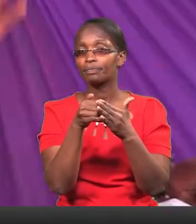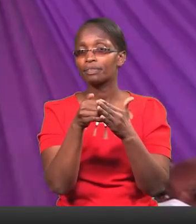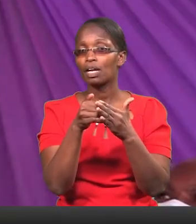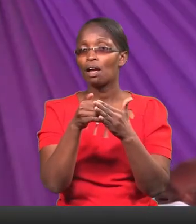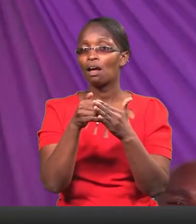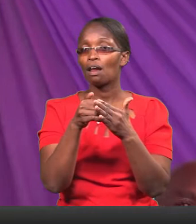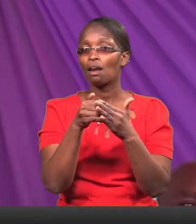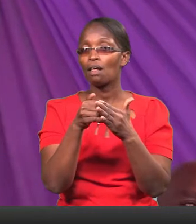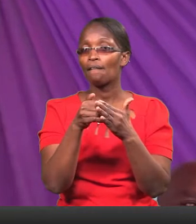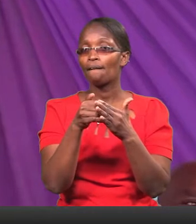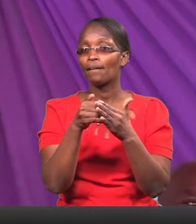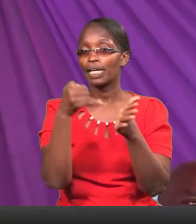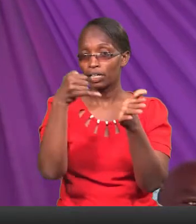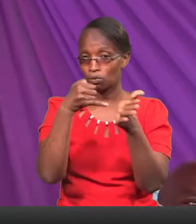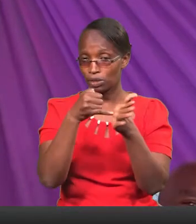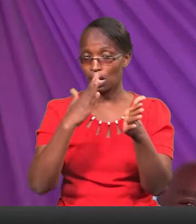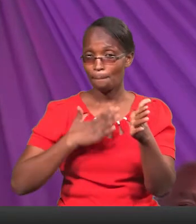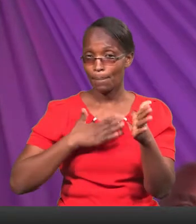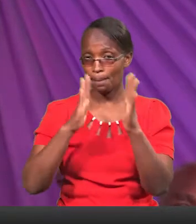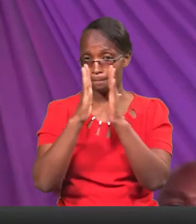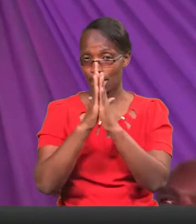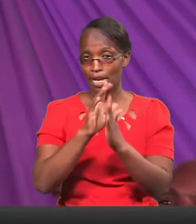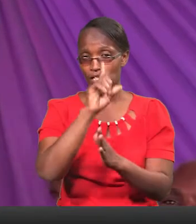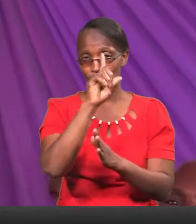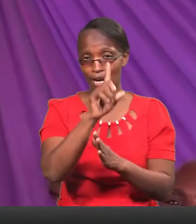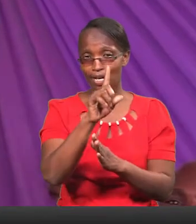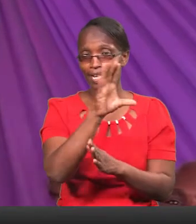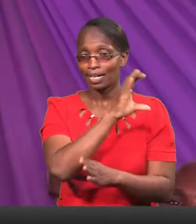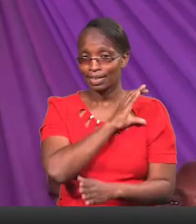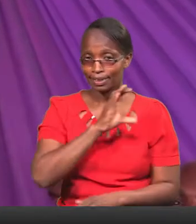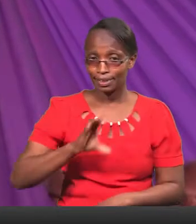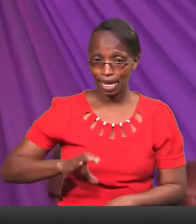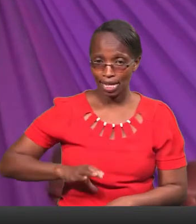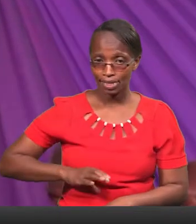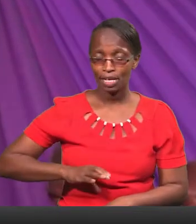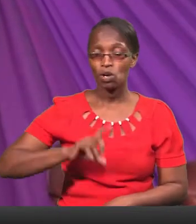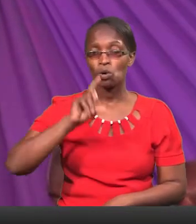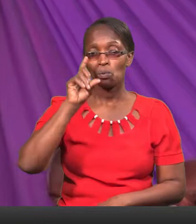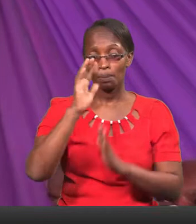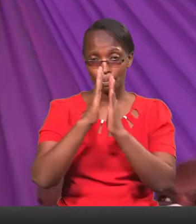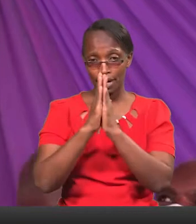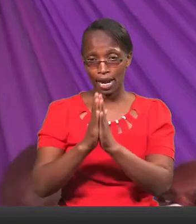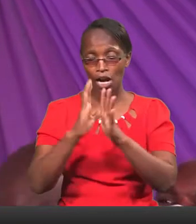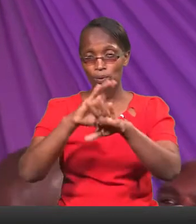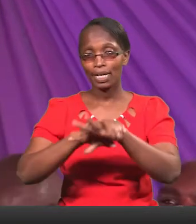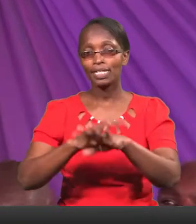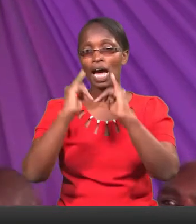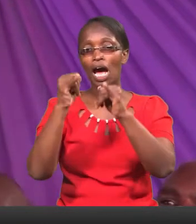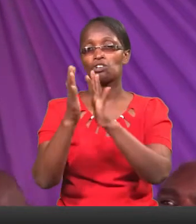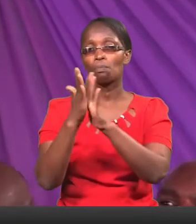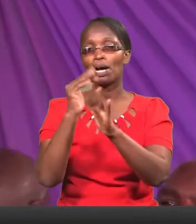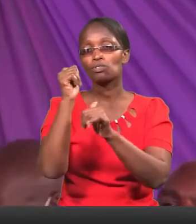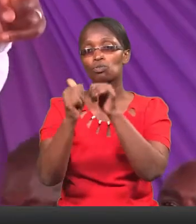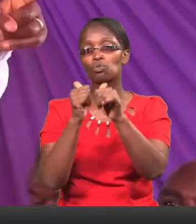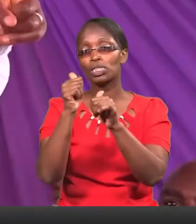taifa. Hizo zote, mimi obiragu na Wakristo tumuniuge mkono,